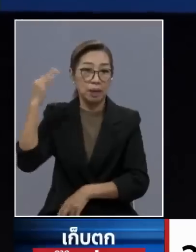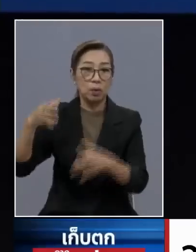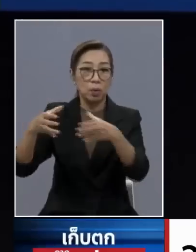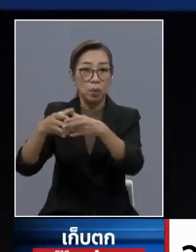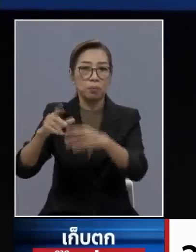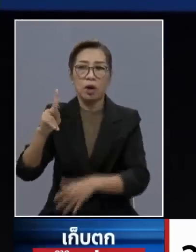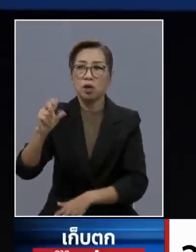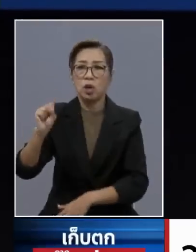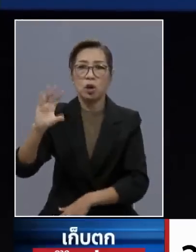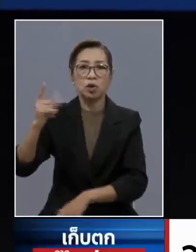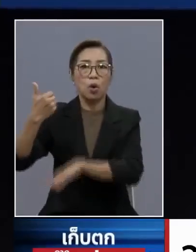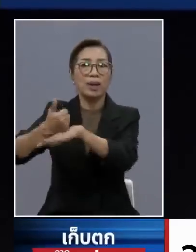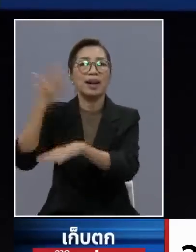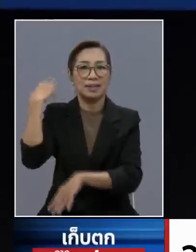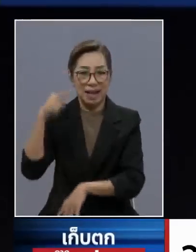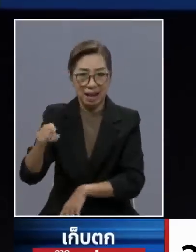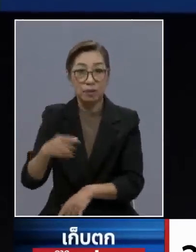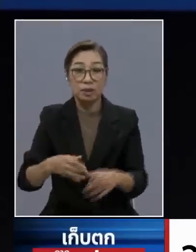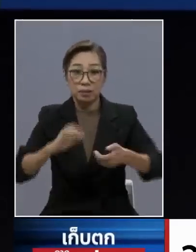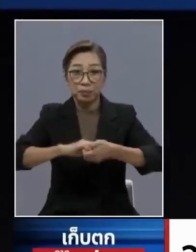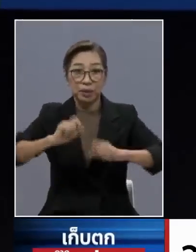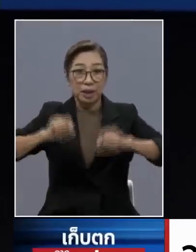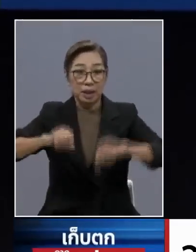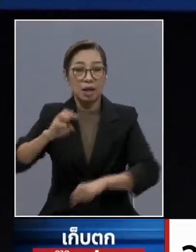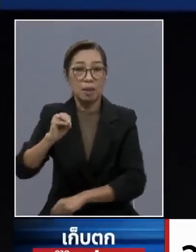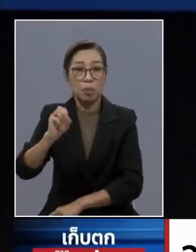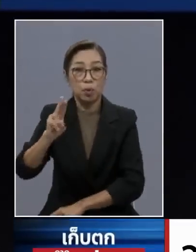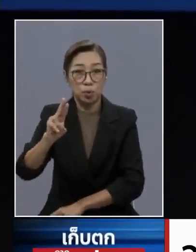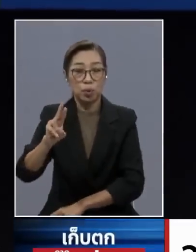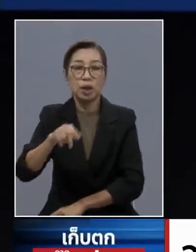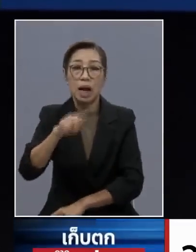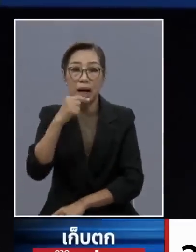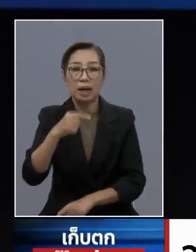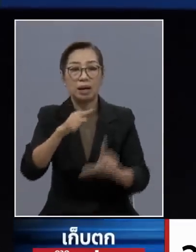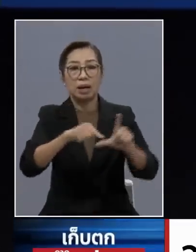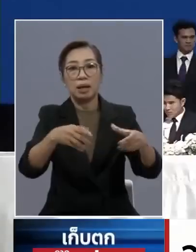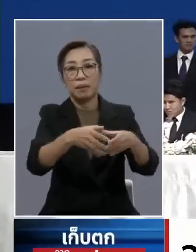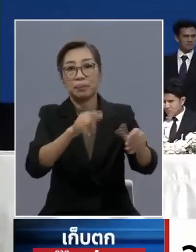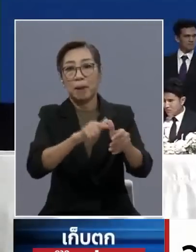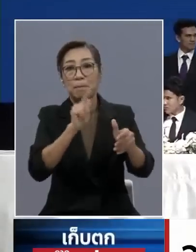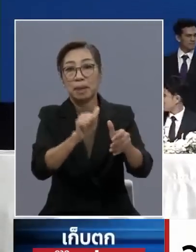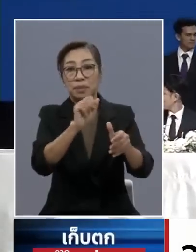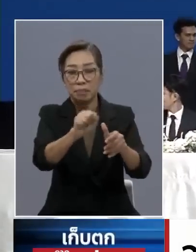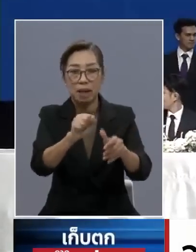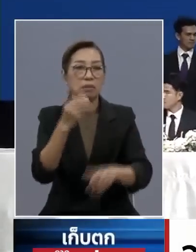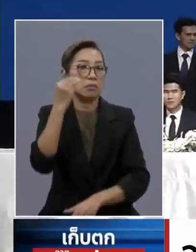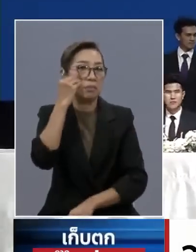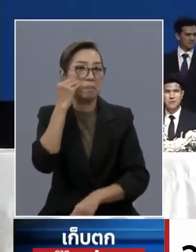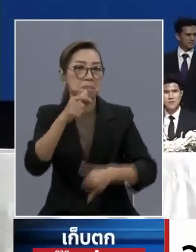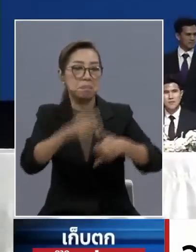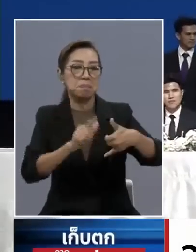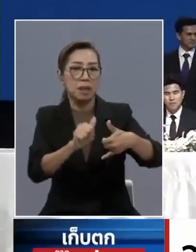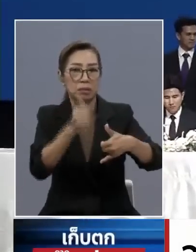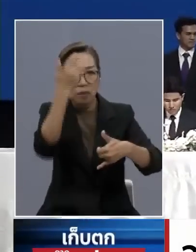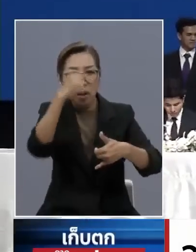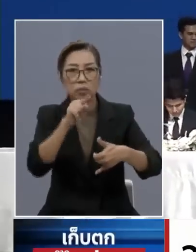มหรือ MOU เนี่ยนำโดยพรรคก้าวไกลซีนที่โดดเด่นที่สุดก็ต้องยกให้คุณพิธาลิ้มเจริญรัตน์นะครับในฐานะว่าที่นาย